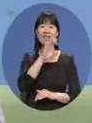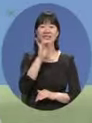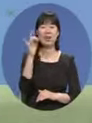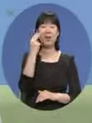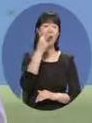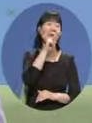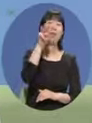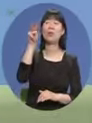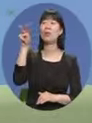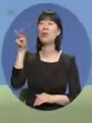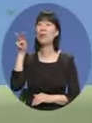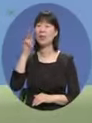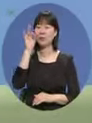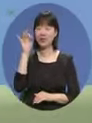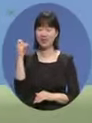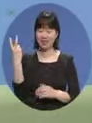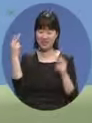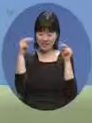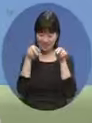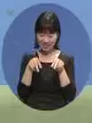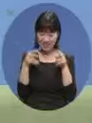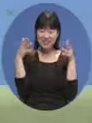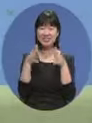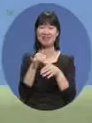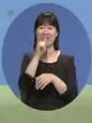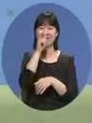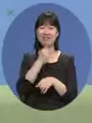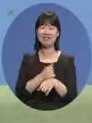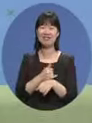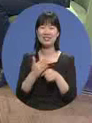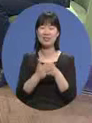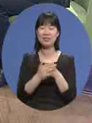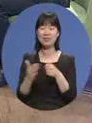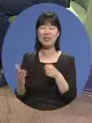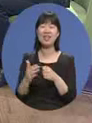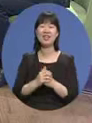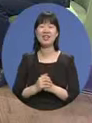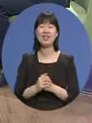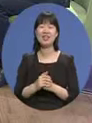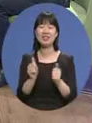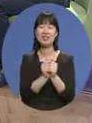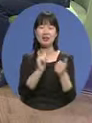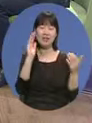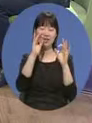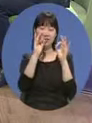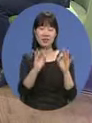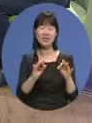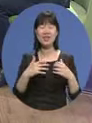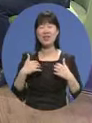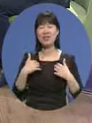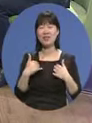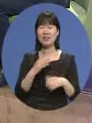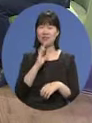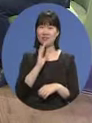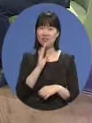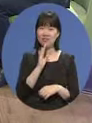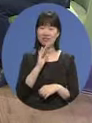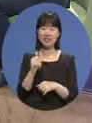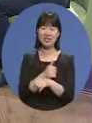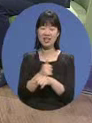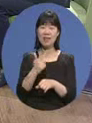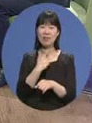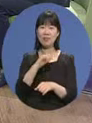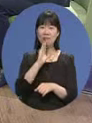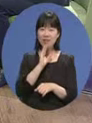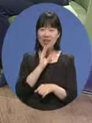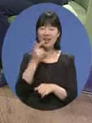누구 지나가나 이렇게 한 번씩 보고 다시 또 열심히 집중하고. 그래서 독서실에 가서 네. 남학생들 보는 재미에 또 저도 좀